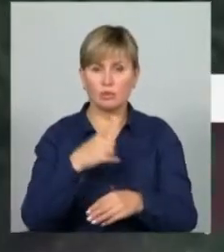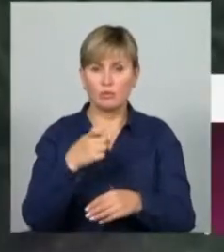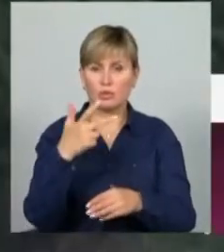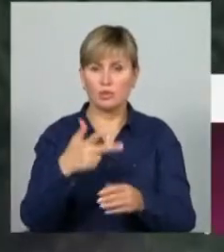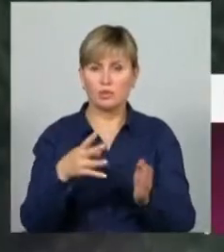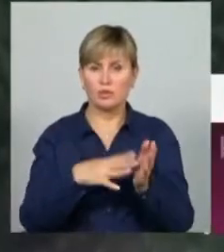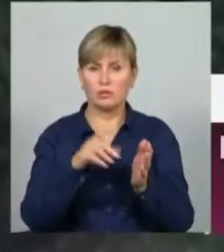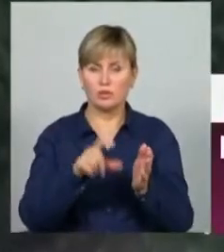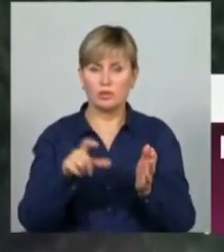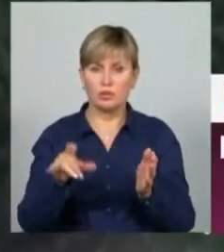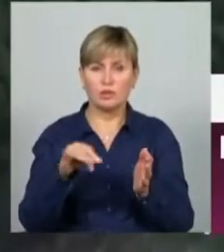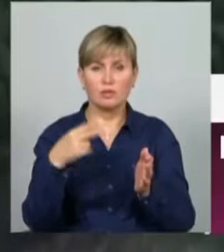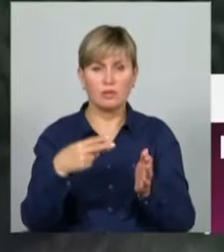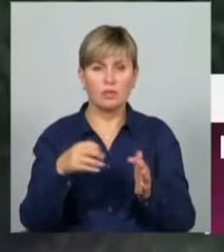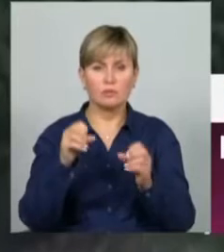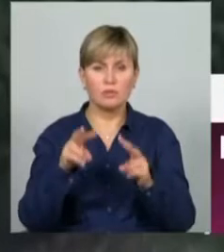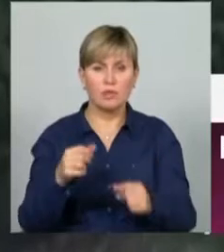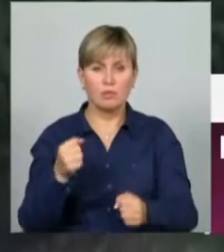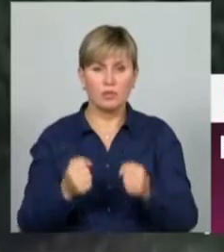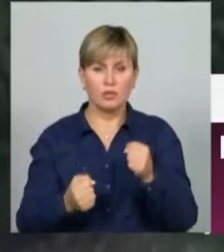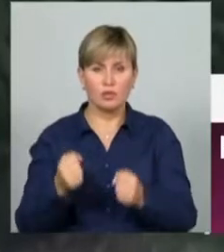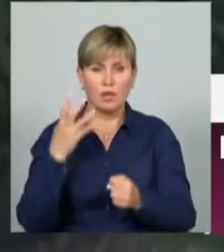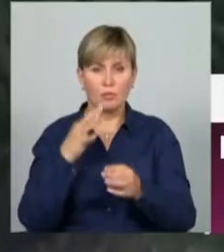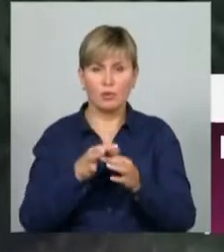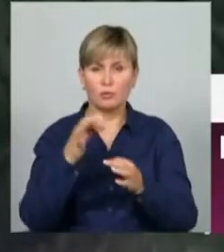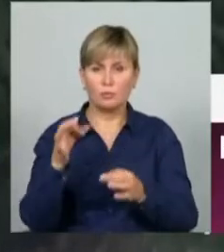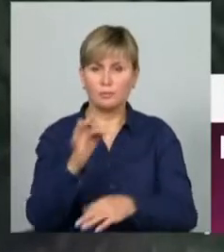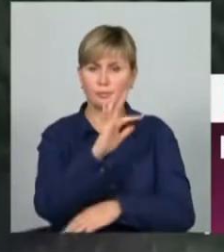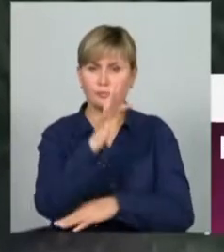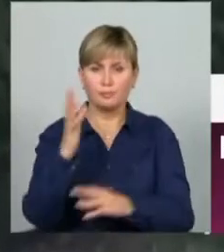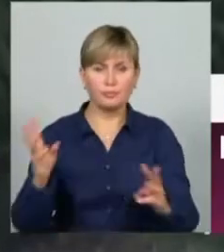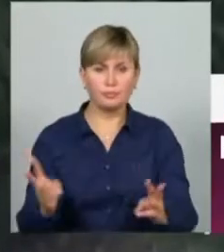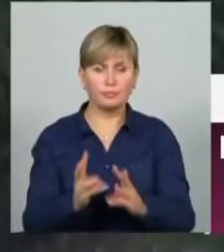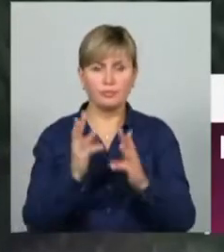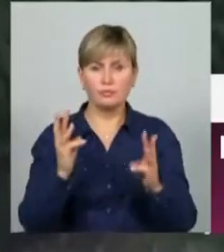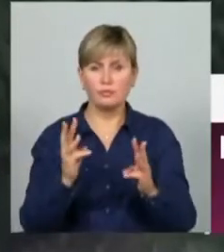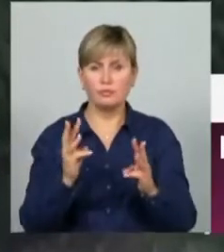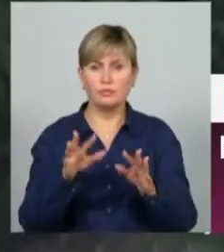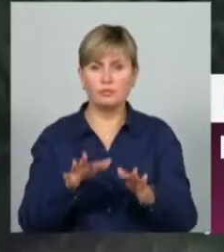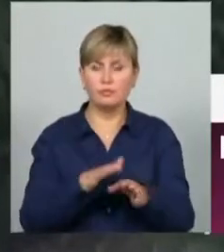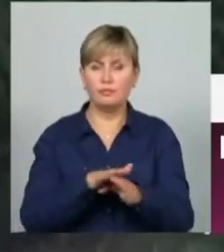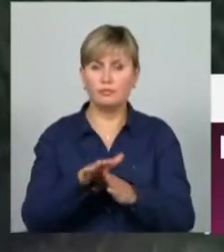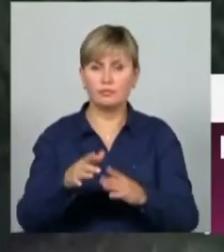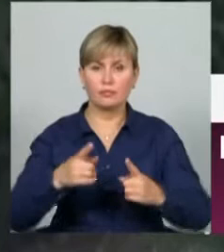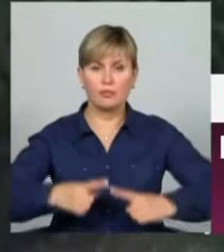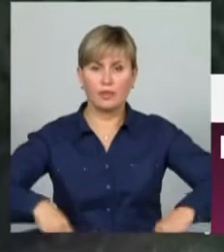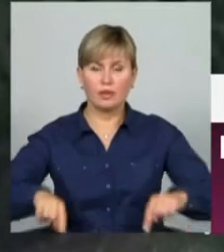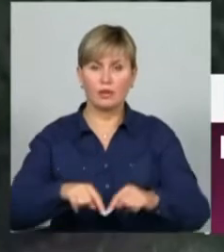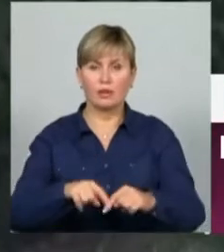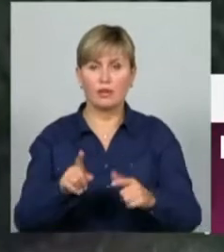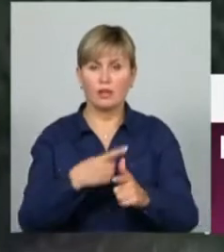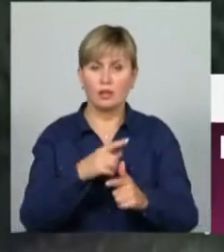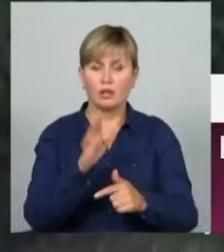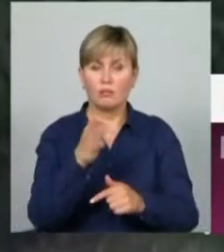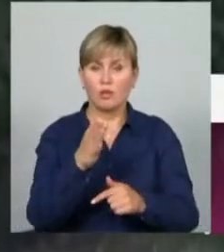139 человек и 20 единиц техники ДЧС Алматинской области, лесных хозяйств, КАЗ авиалесохраны, местных исполнительных органов или